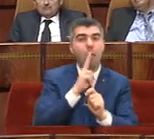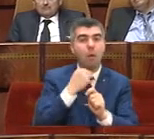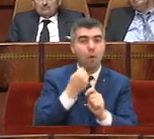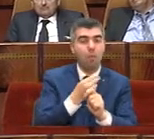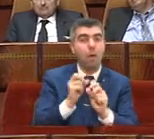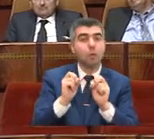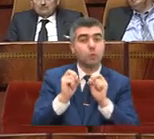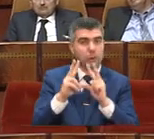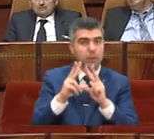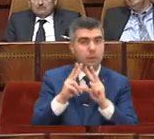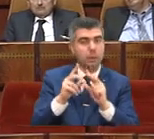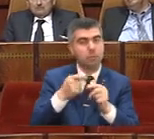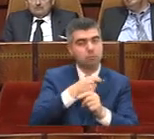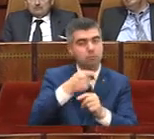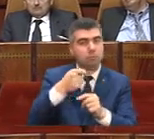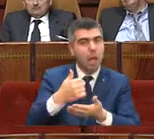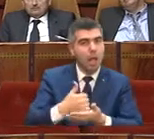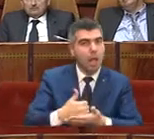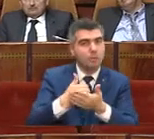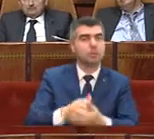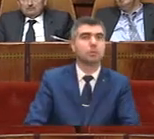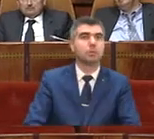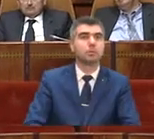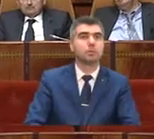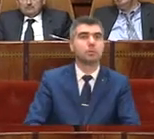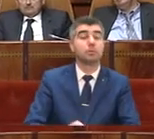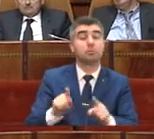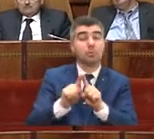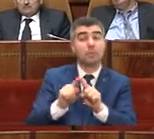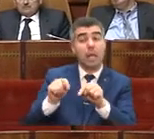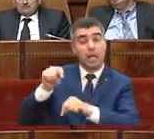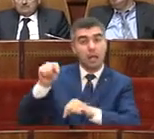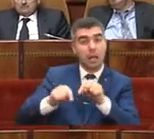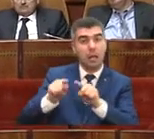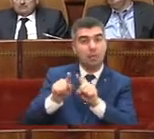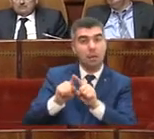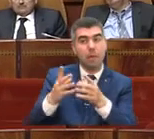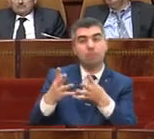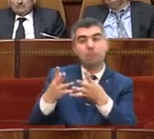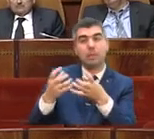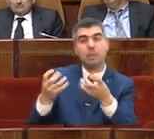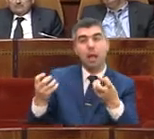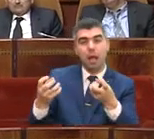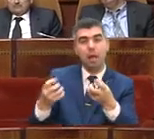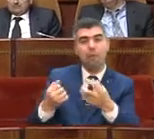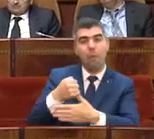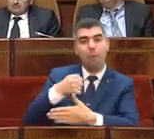الشيء الذي جعل رجال السلطة يحرمون العديد من أبناء ذوي الحقوق والعديد